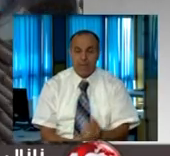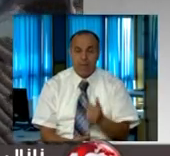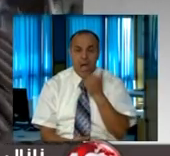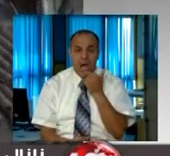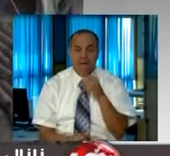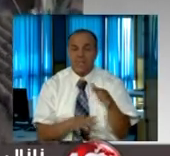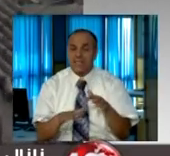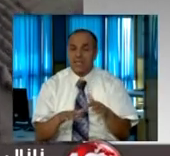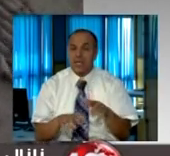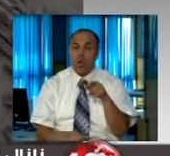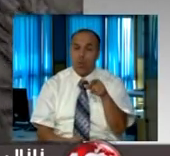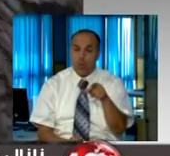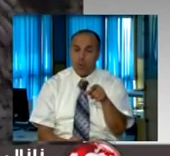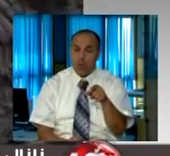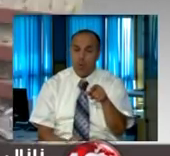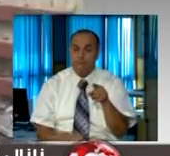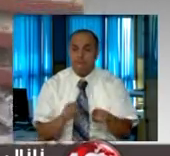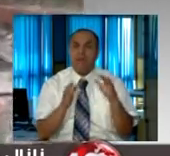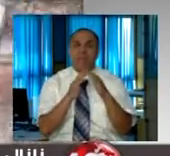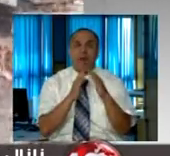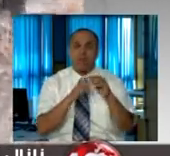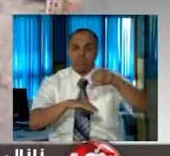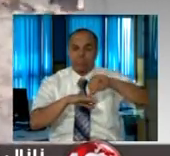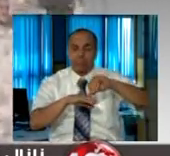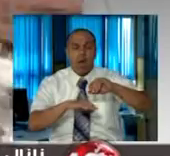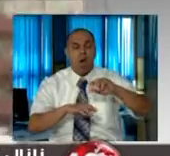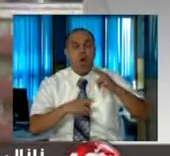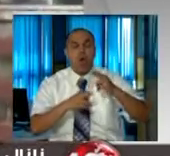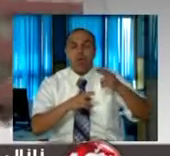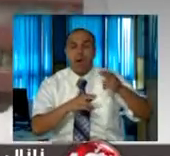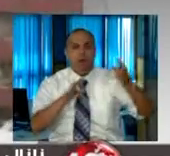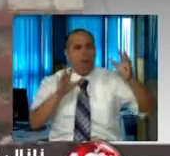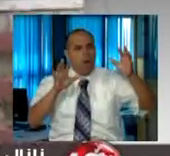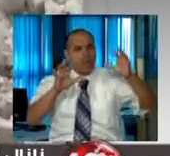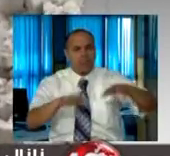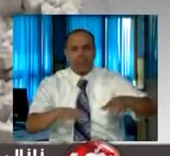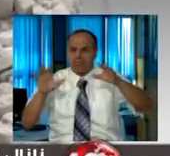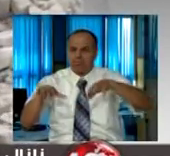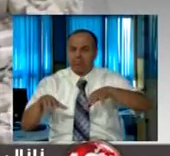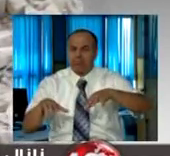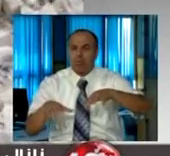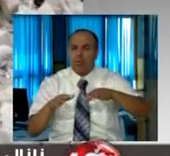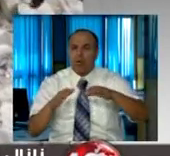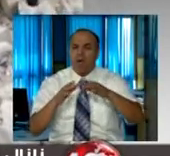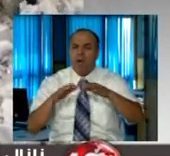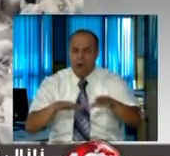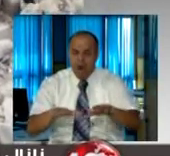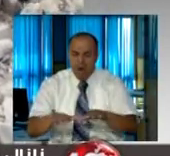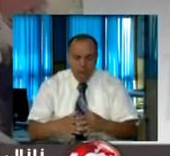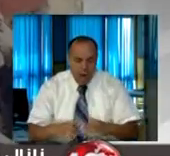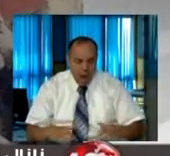ألحق الزلزال الذي اهتزت على إثره بعض المباني في العاصمة روما، ألحق دمارا كبيرا بالمباني وأحدث انهيارات